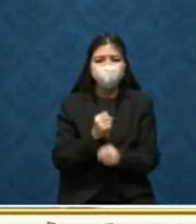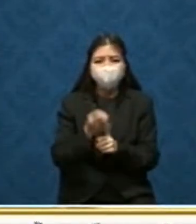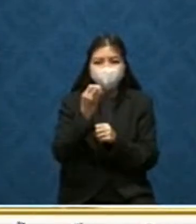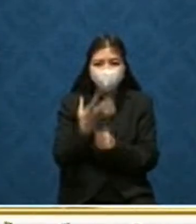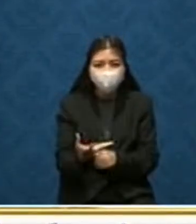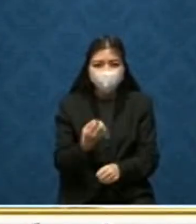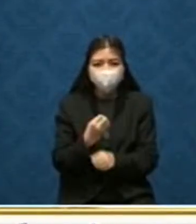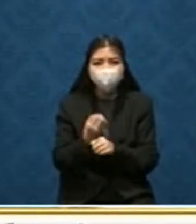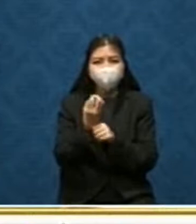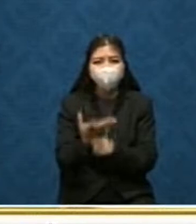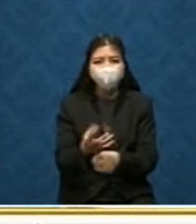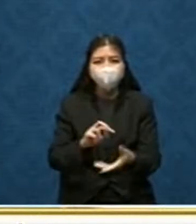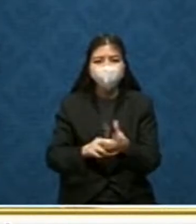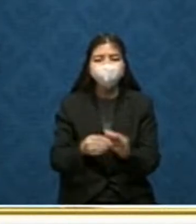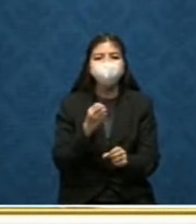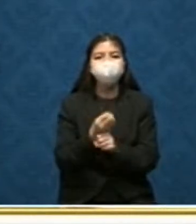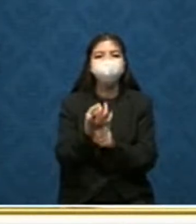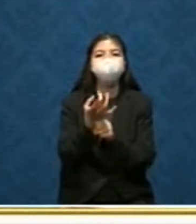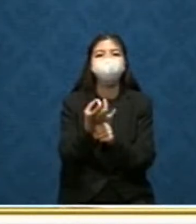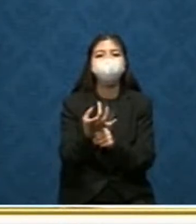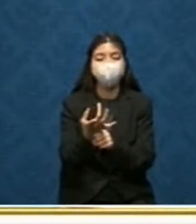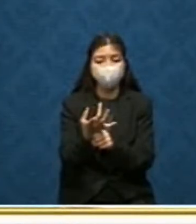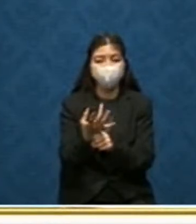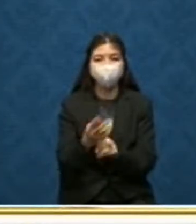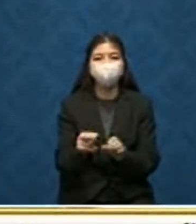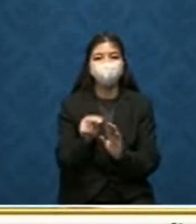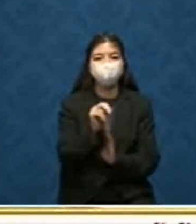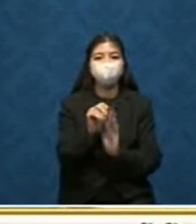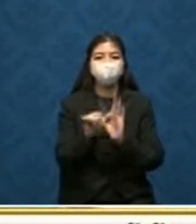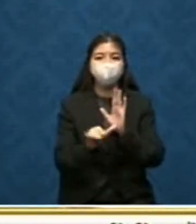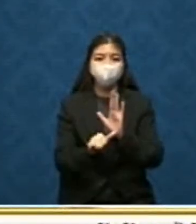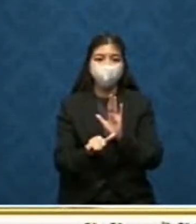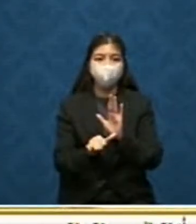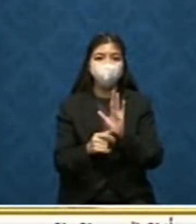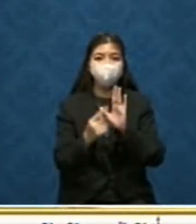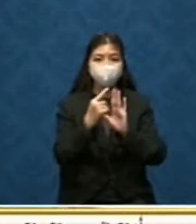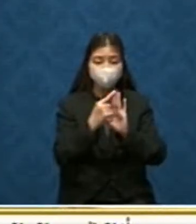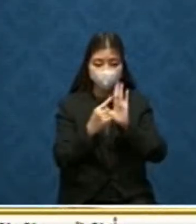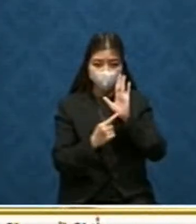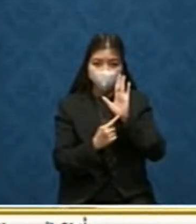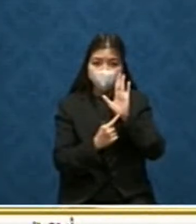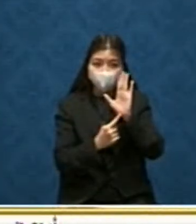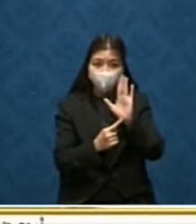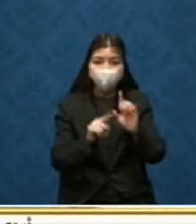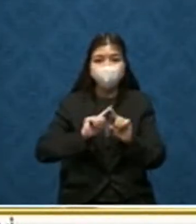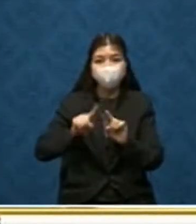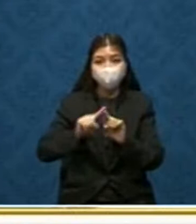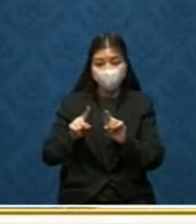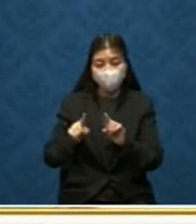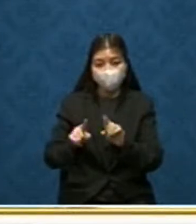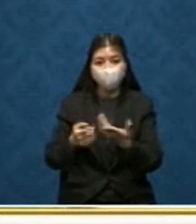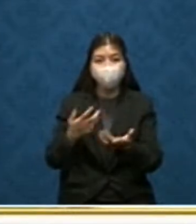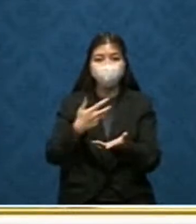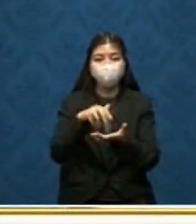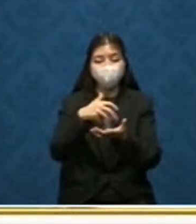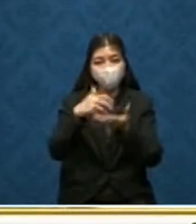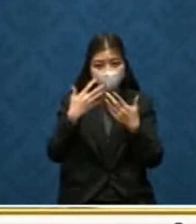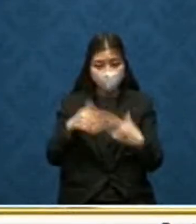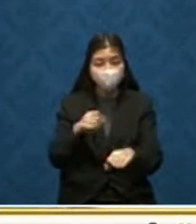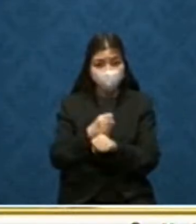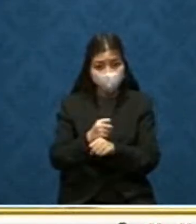ทำเยอะ ทำเยอะในนโยบายต่ๆที่ผมยกมาชี้ไมใหผมดูสิทำอะไรแล้วมสำเรจแ่ไหน